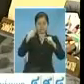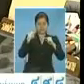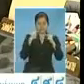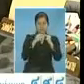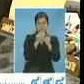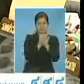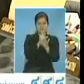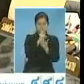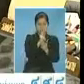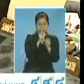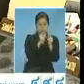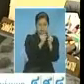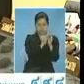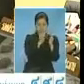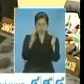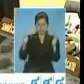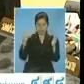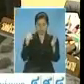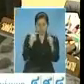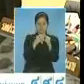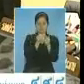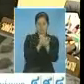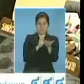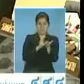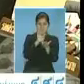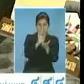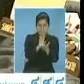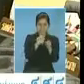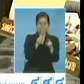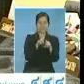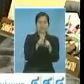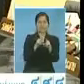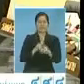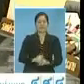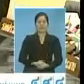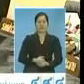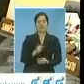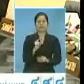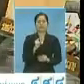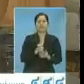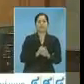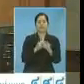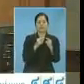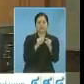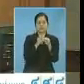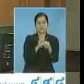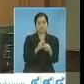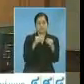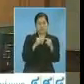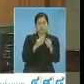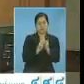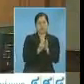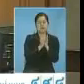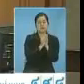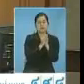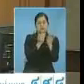กู้ระยะยาวเพื่อการลงทุนในโครงการระยะยาวเช่นกันค่ะนอกจากนี้ตลาดตราสารหนี้ของไทย